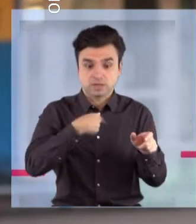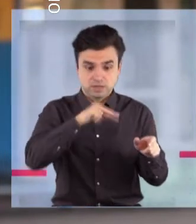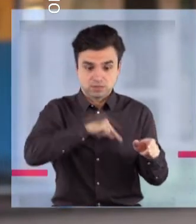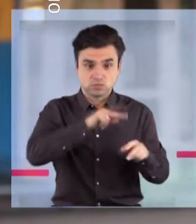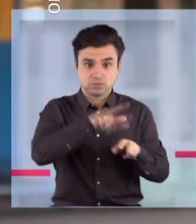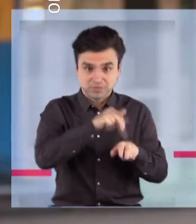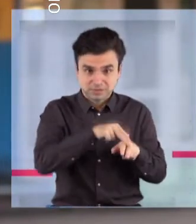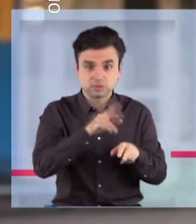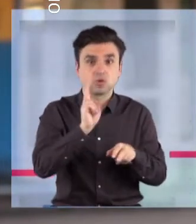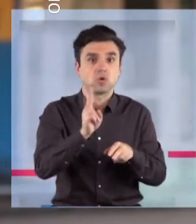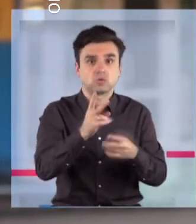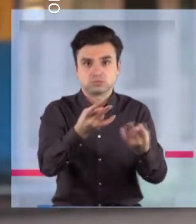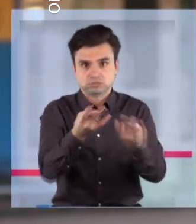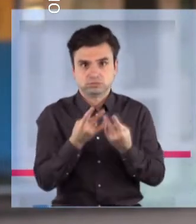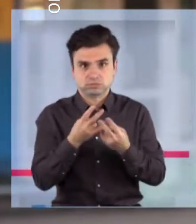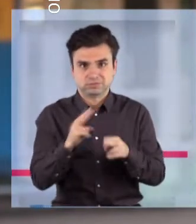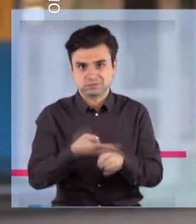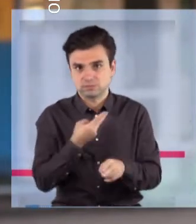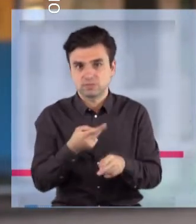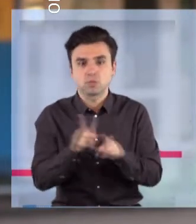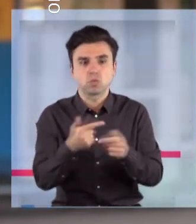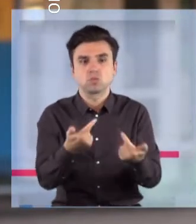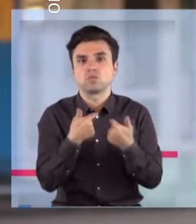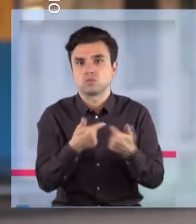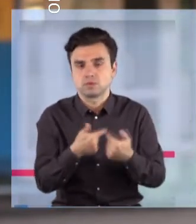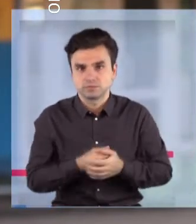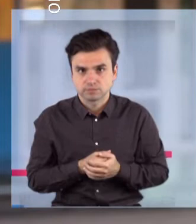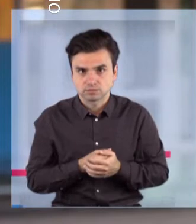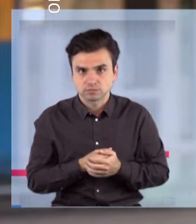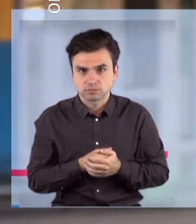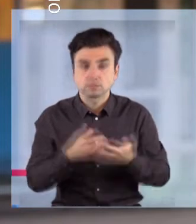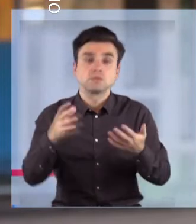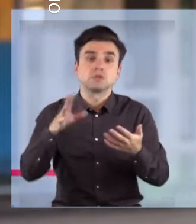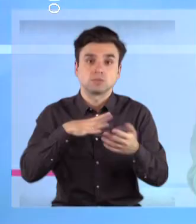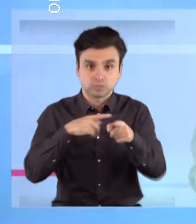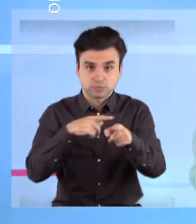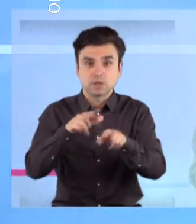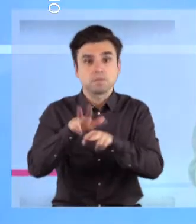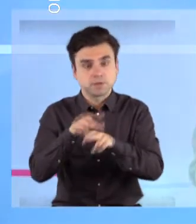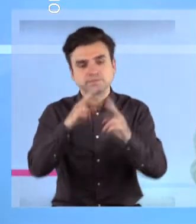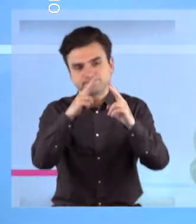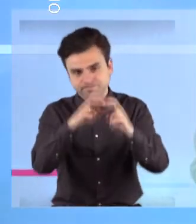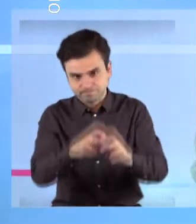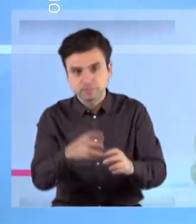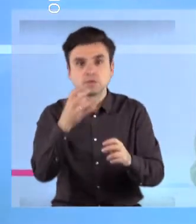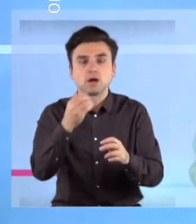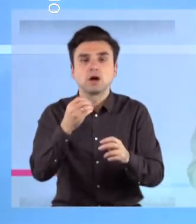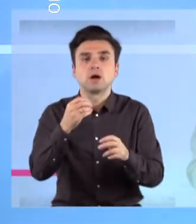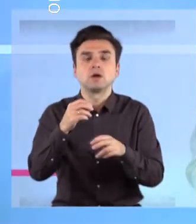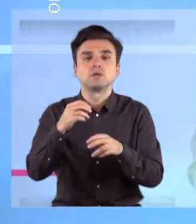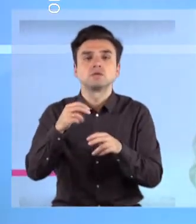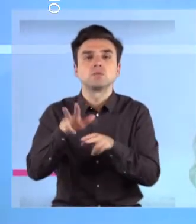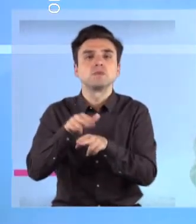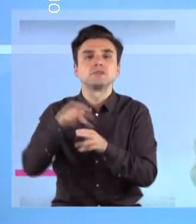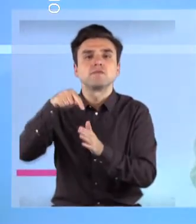це умисне пошкодження майна працівника правоохоронного органу. Наразі слідчі дії тривають. Випадки масових